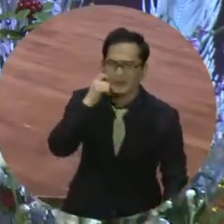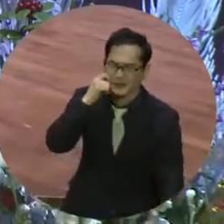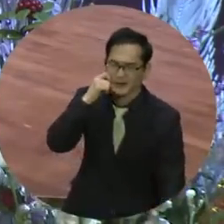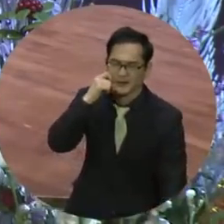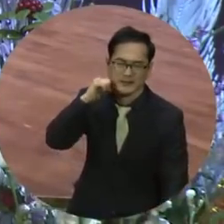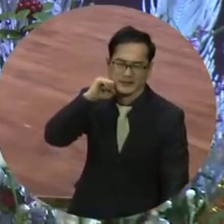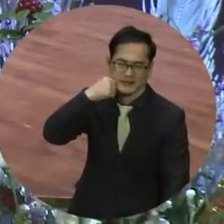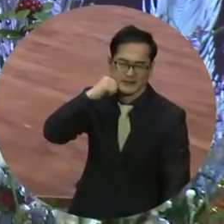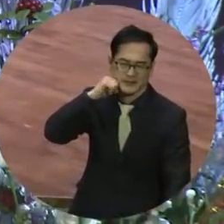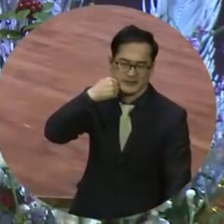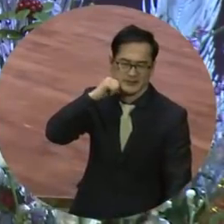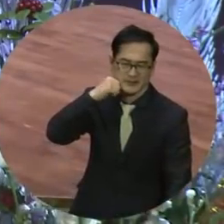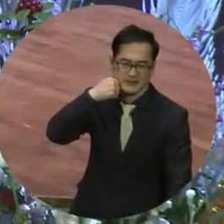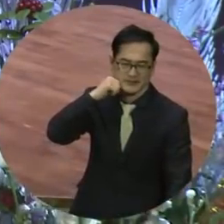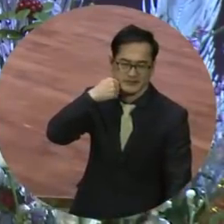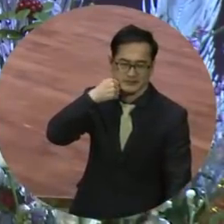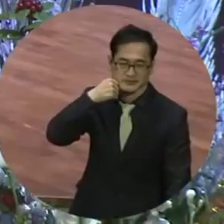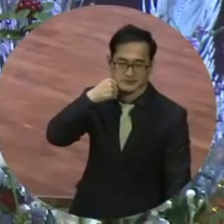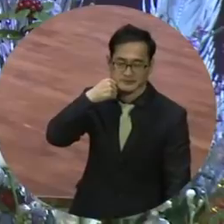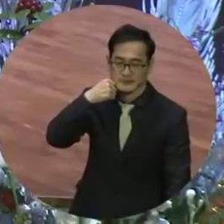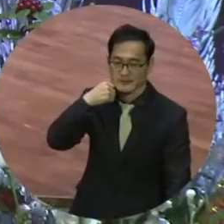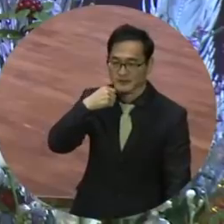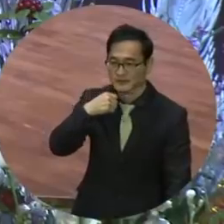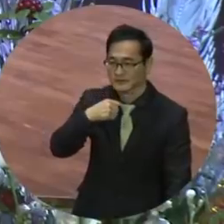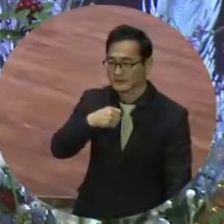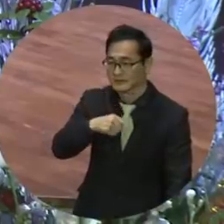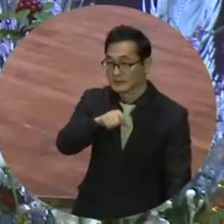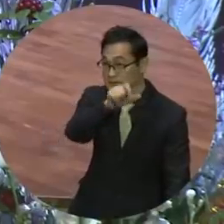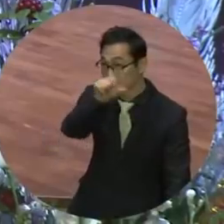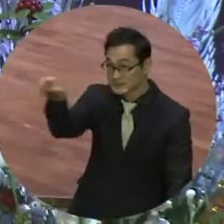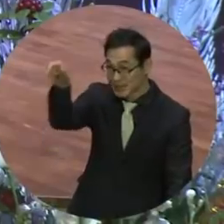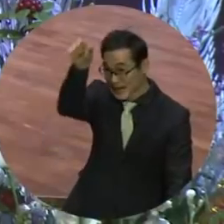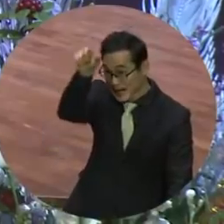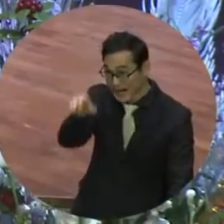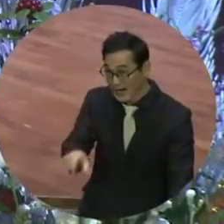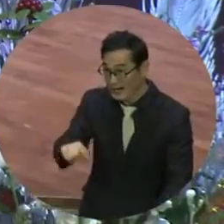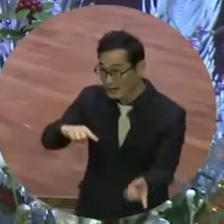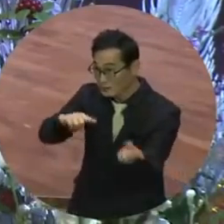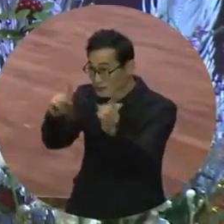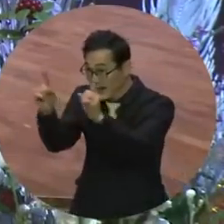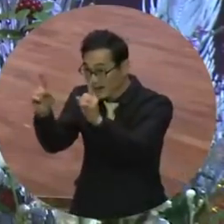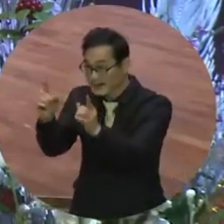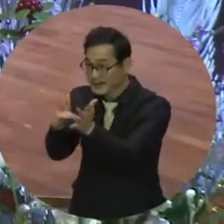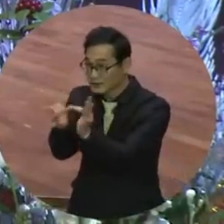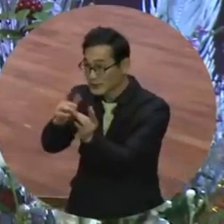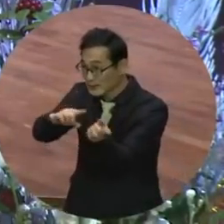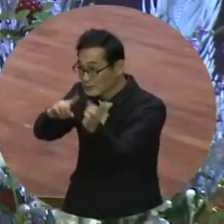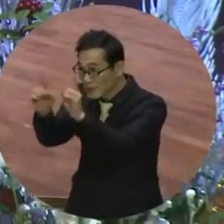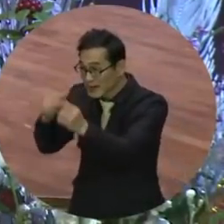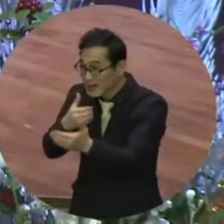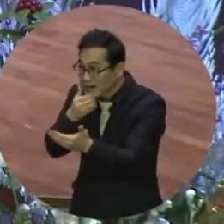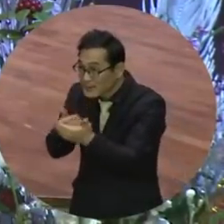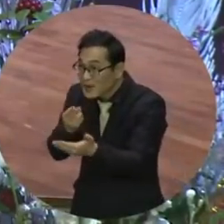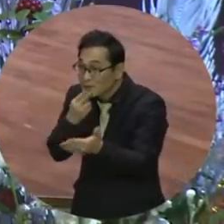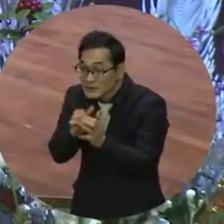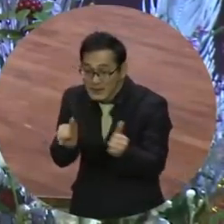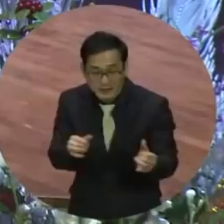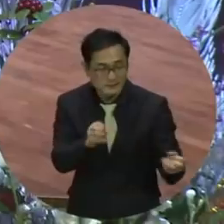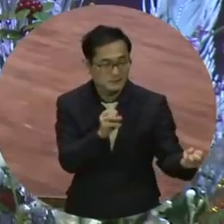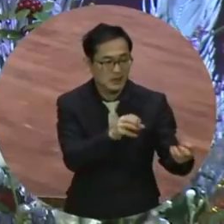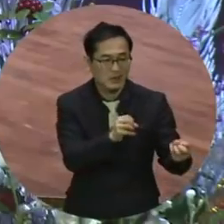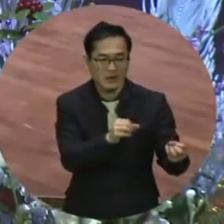수 없는 거예요. 이 십자가와 이 부활에 대한 감격이 없는 사람은 뭔 대화가 되겠어요? 절대 안